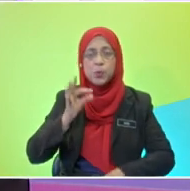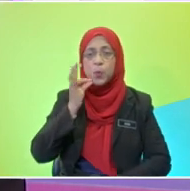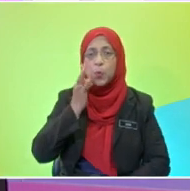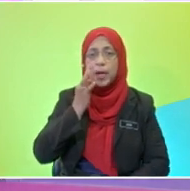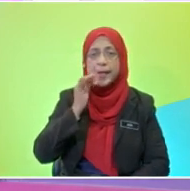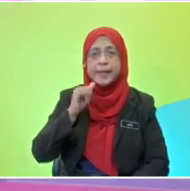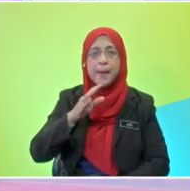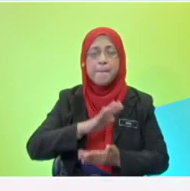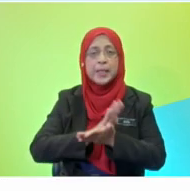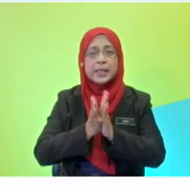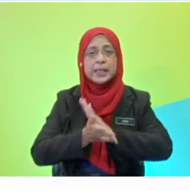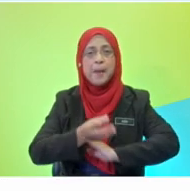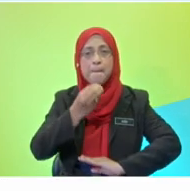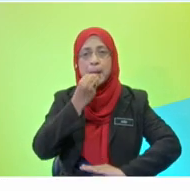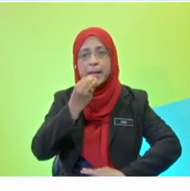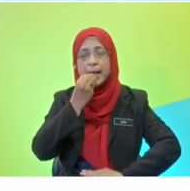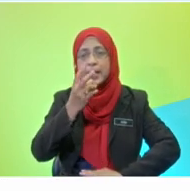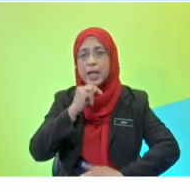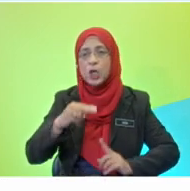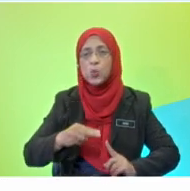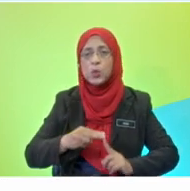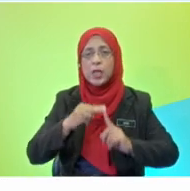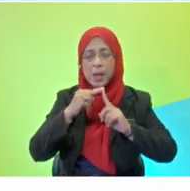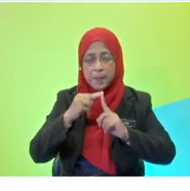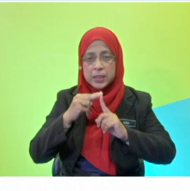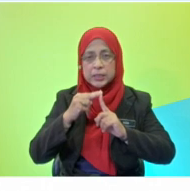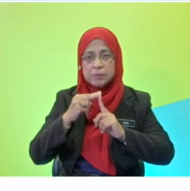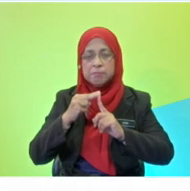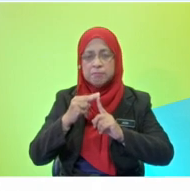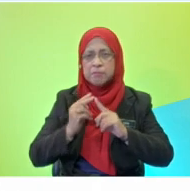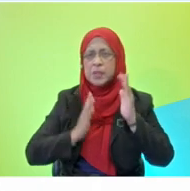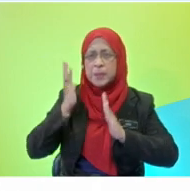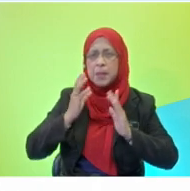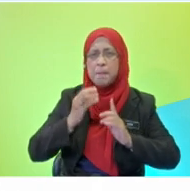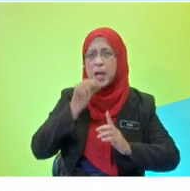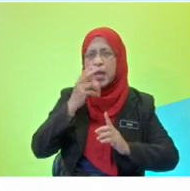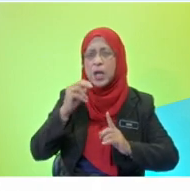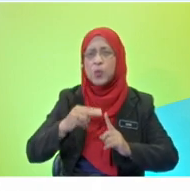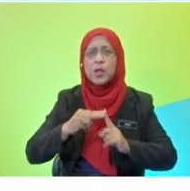makanan asasi ah kita dekat Indonesia